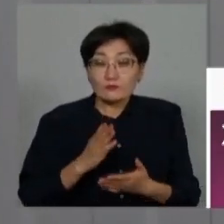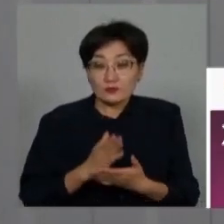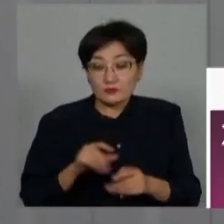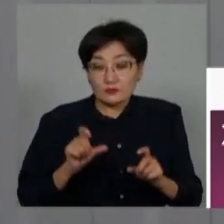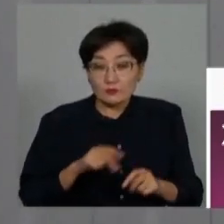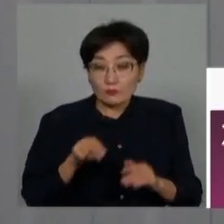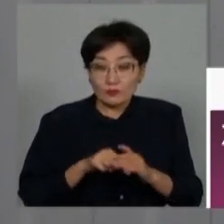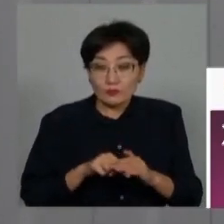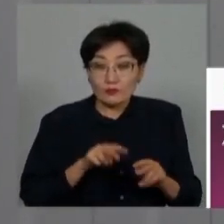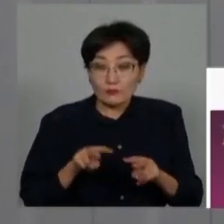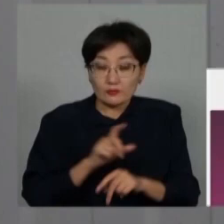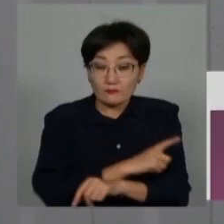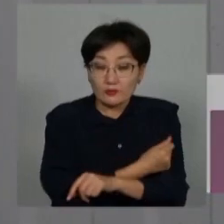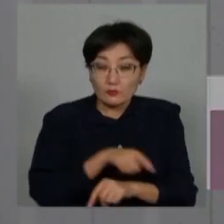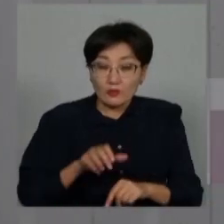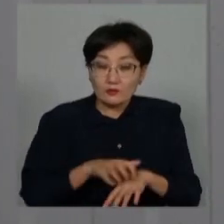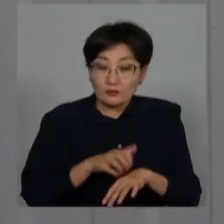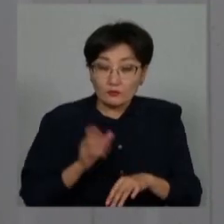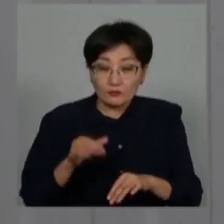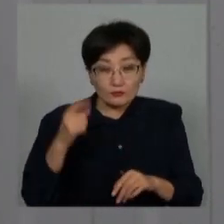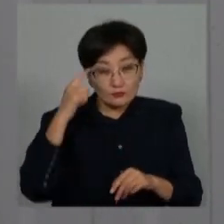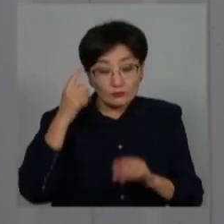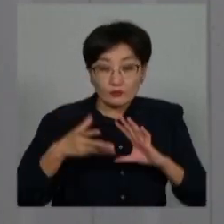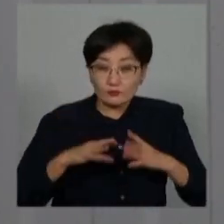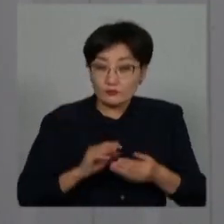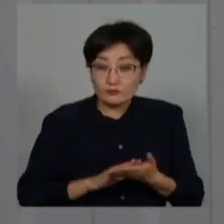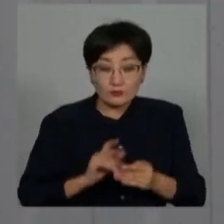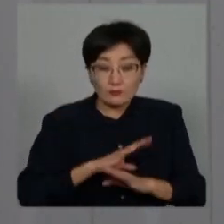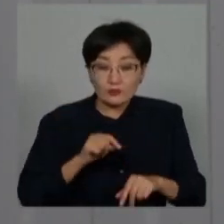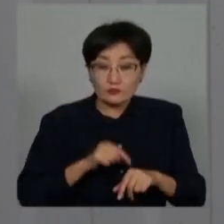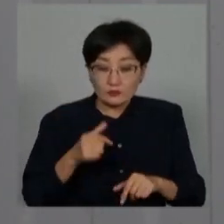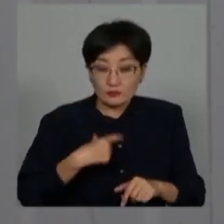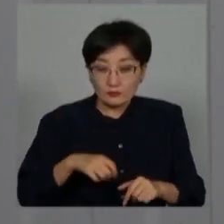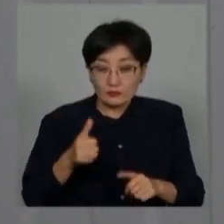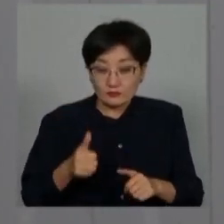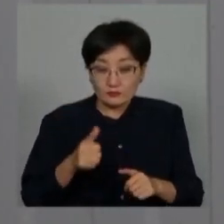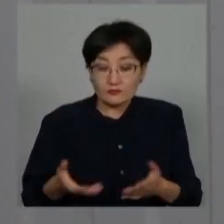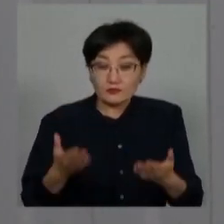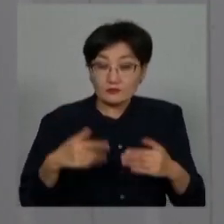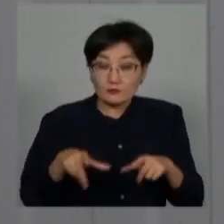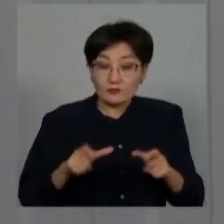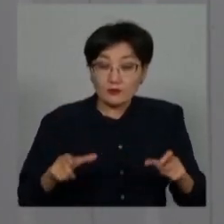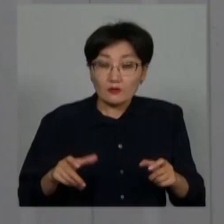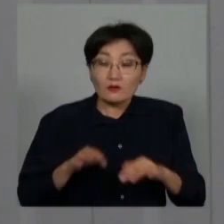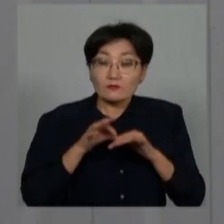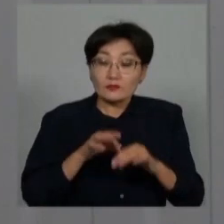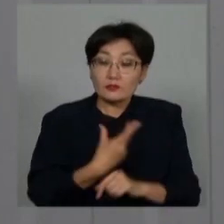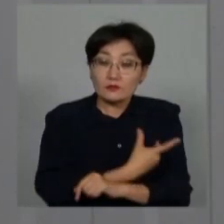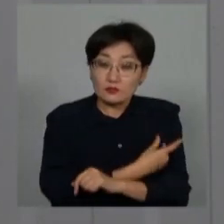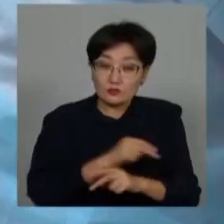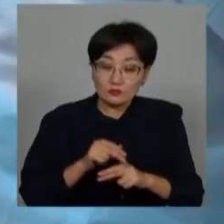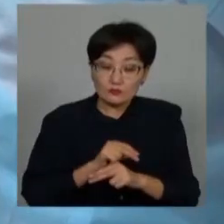врача. Переживала, что аллергия будет, но в результате ничего не заметила. Чувствую себя хорошо, я призываю всех вас пройти